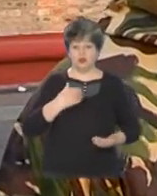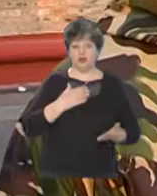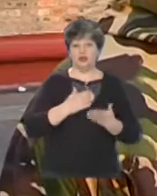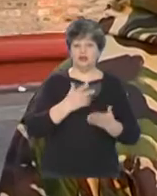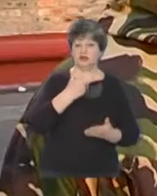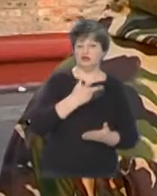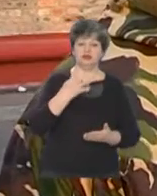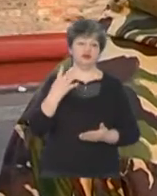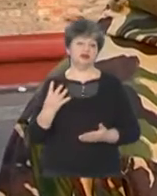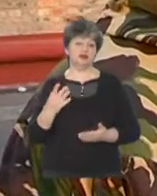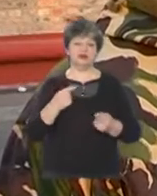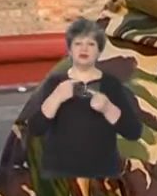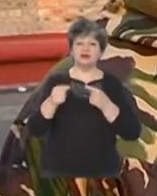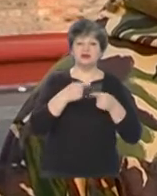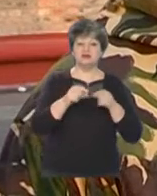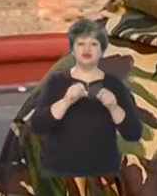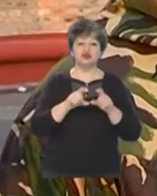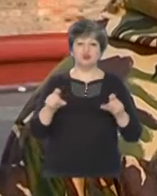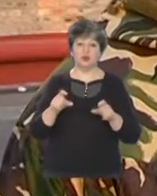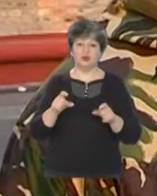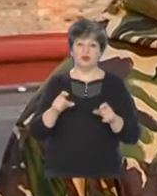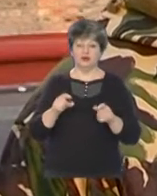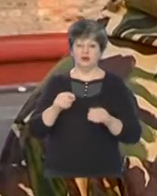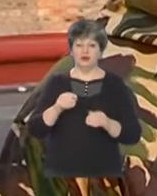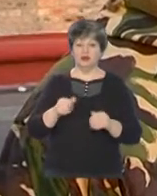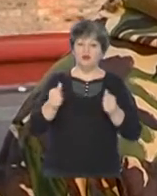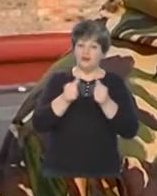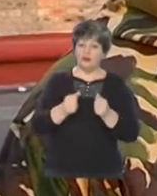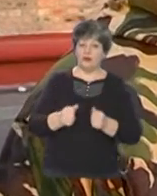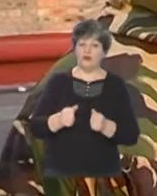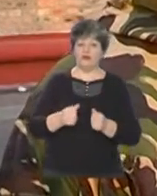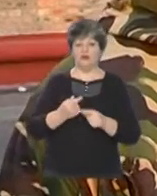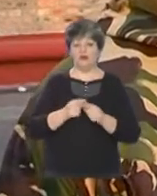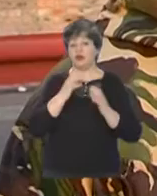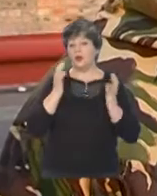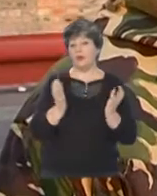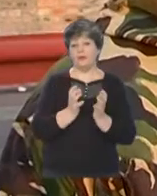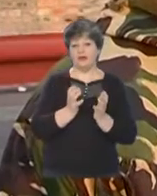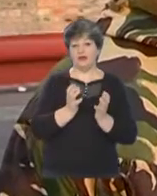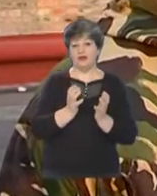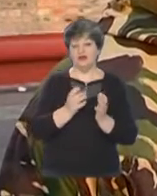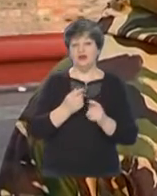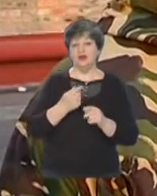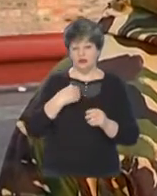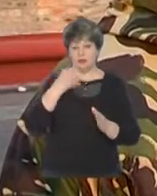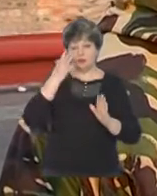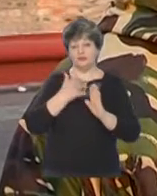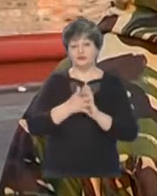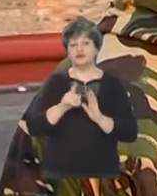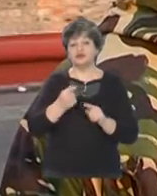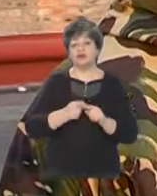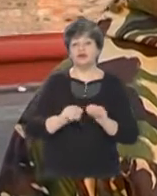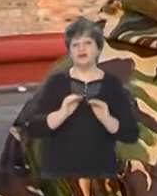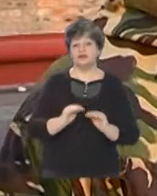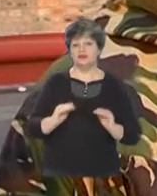3-4 оберіга різних шкіл, різних там форм ці оберіги. Ми розуміємо, що це сила